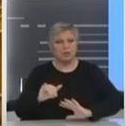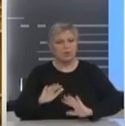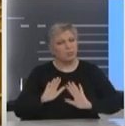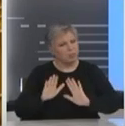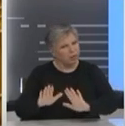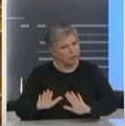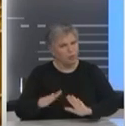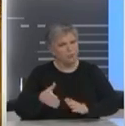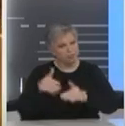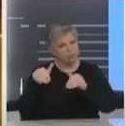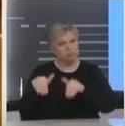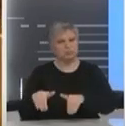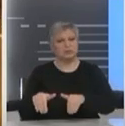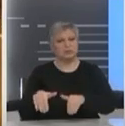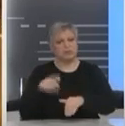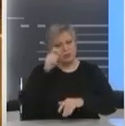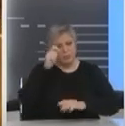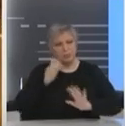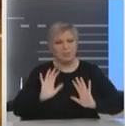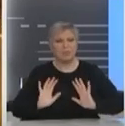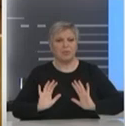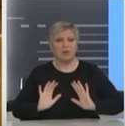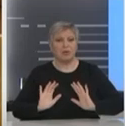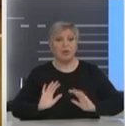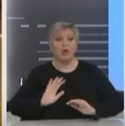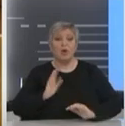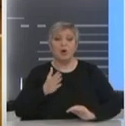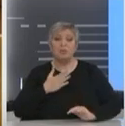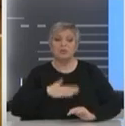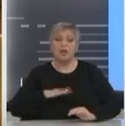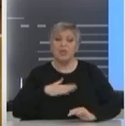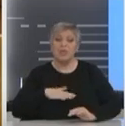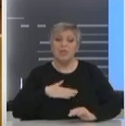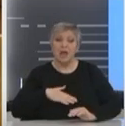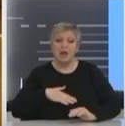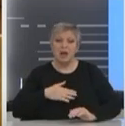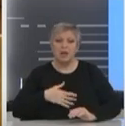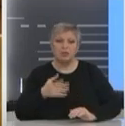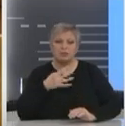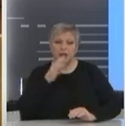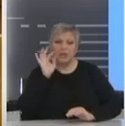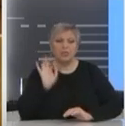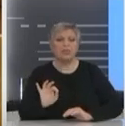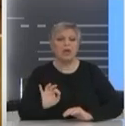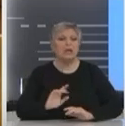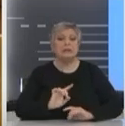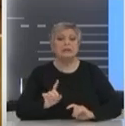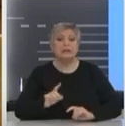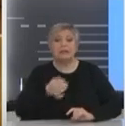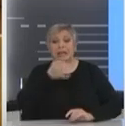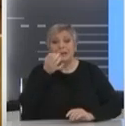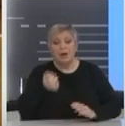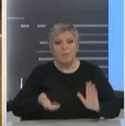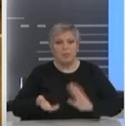άποψη. Αυτό που θέλω όμως να καταγγείλω ως απολύτως ψευδές, αλλά και